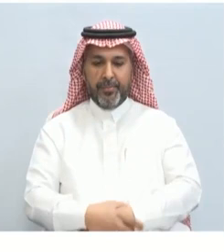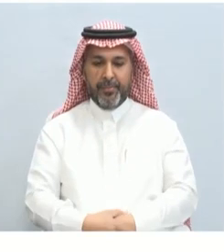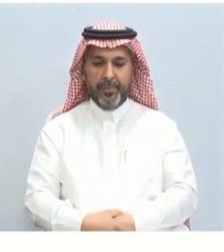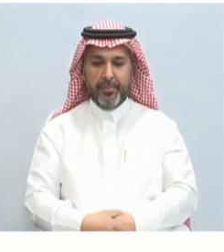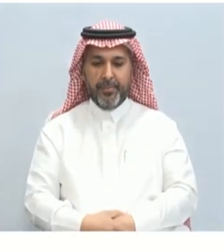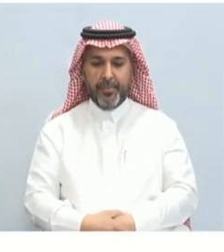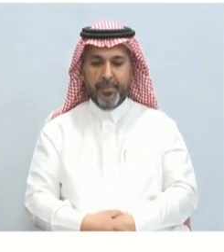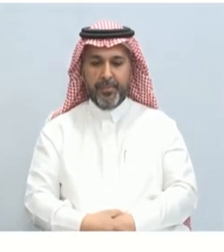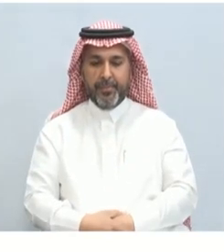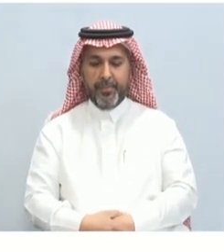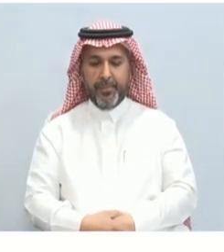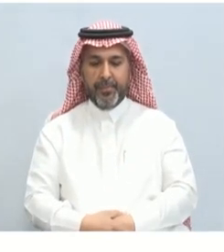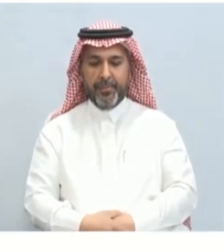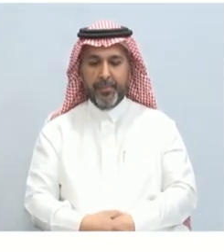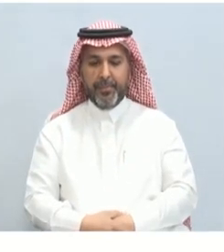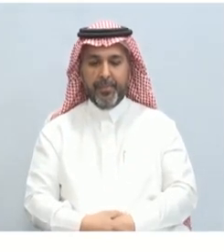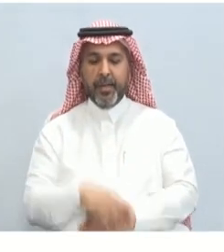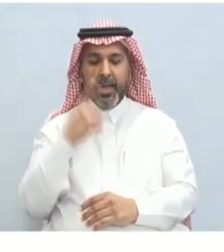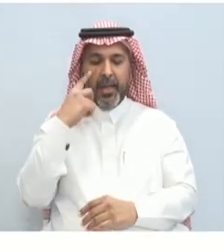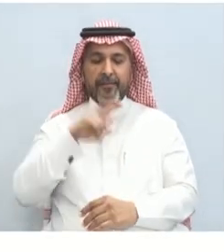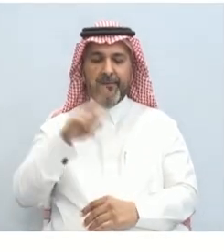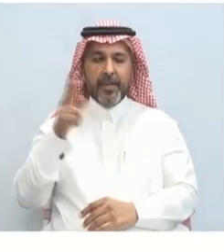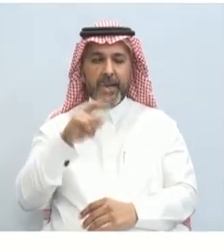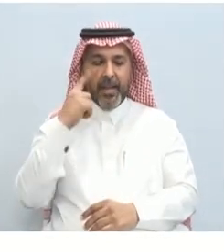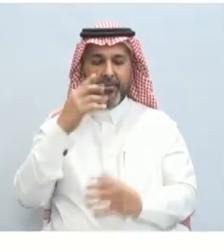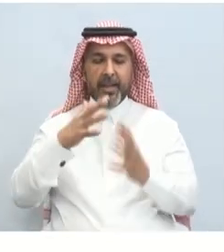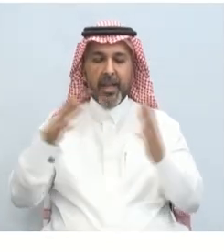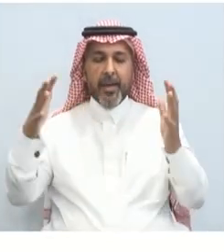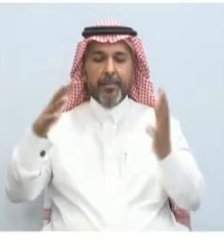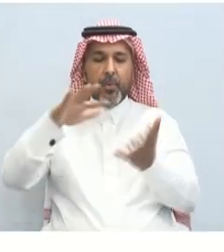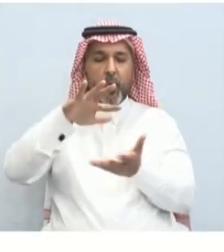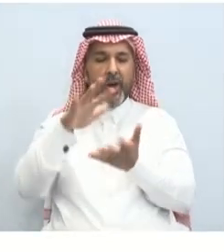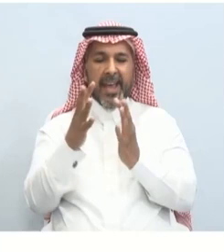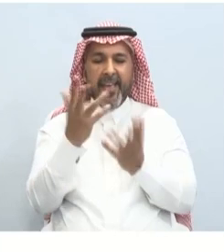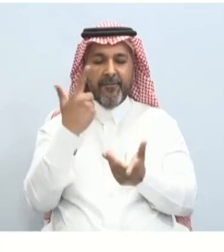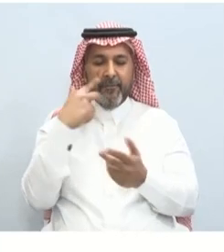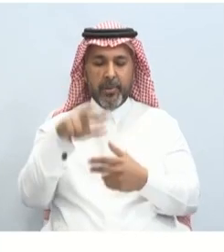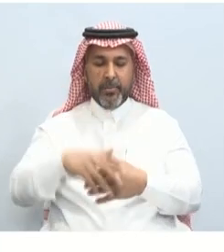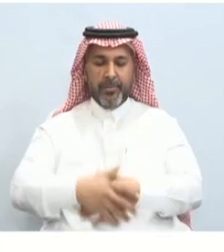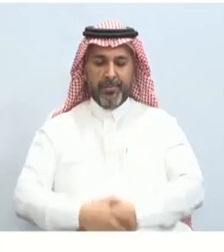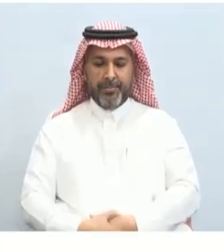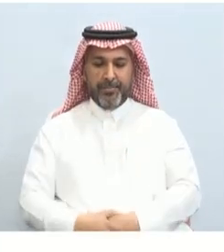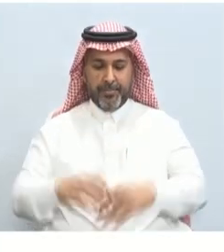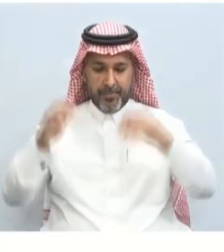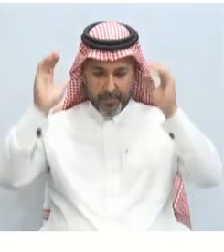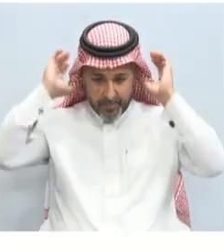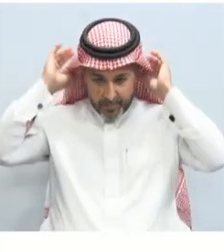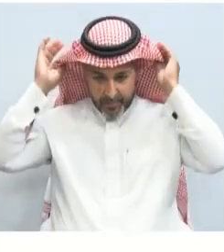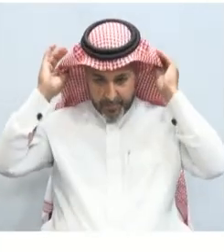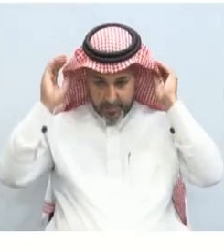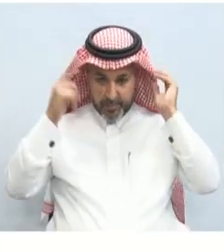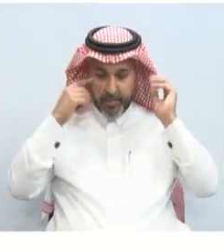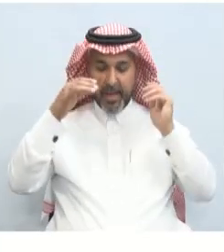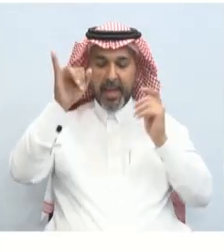كيف نقول انها تختلف في الكم او الكيف او في الكم والكيف معا هنا كاف ميم